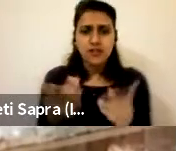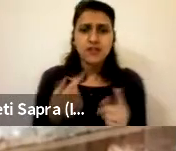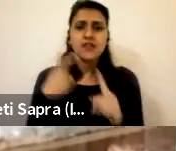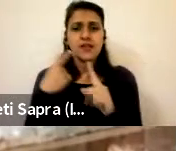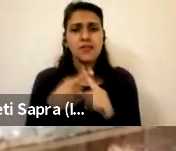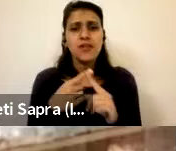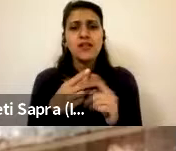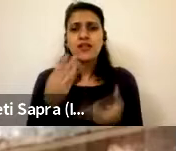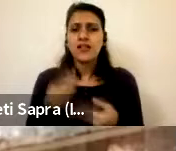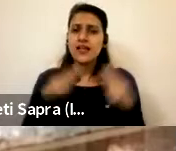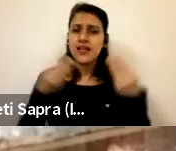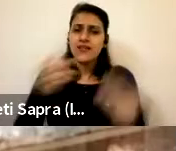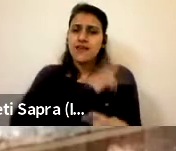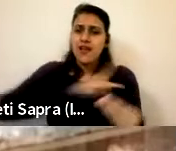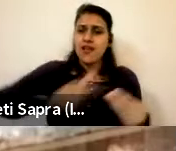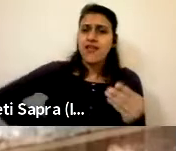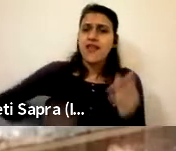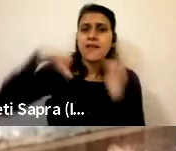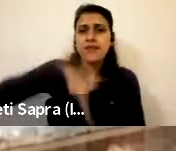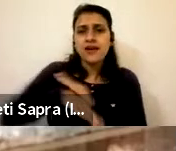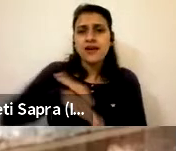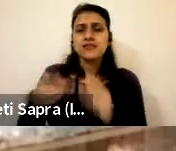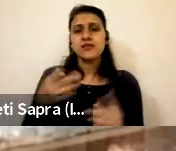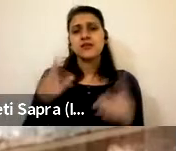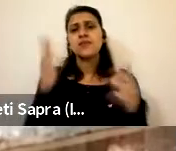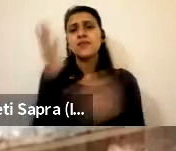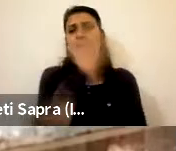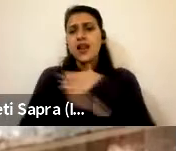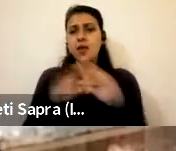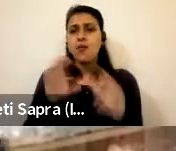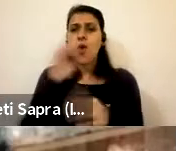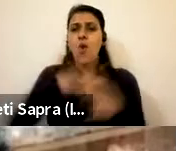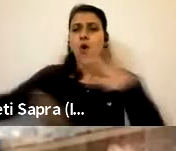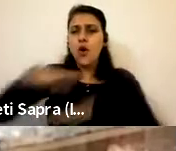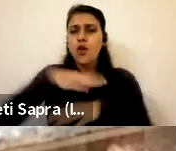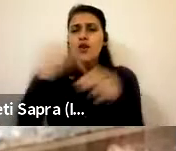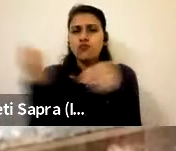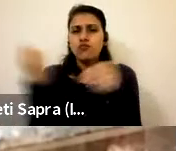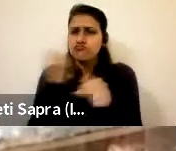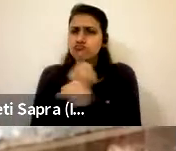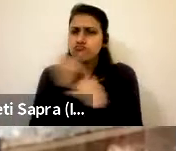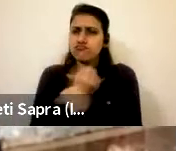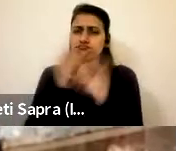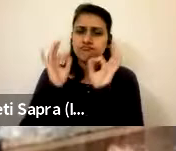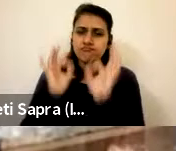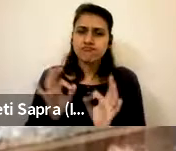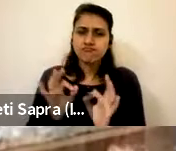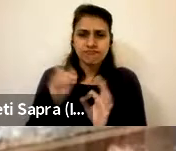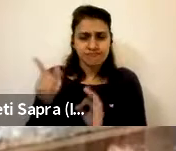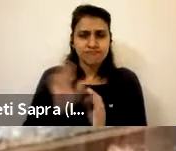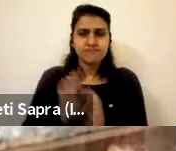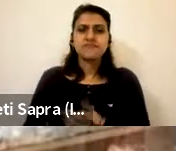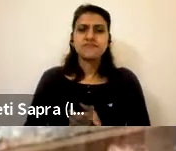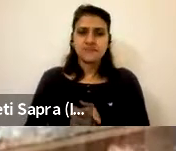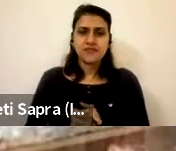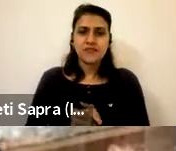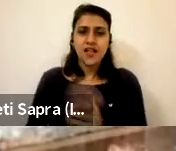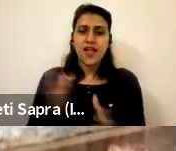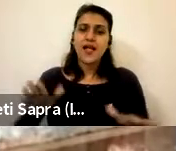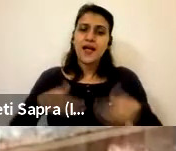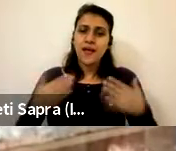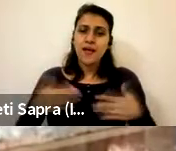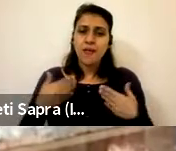ನನಗೆ ಖುಷಿ ಇದೆ. ಡಿಸಬಿಲಿಟಿ ವುಮೆನ್ಸ್ ಕರ್ನಾಟಕ ವಿಕಲಚೇತನರ ಸಂಸ್ಥೆ ಜೊತೆ ಇನ್ನೂ ಬಲವಾದ ಕೆಲಸ ಮಾಡೋಕ್ಕೆ